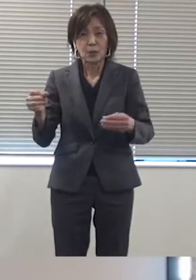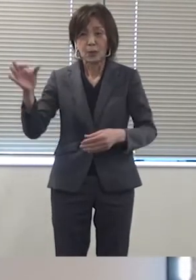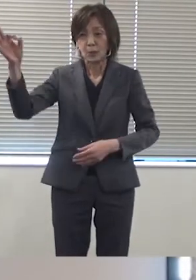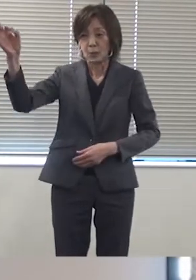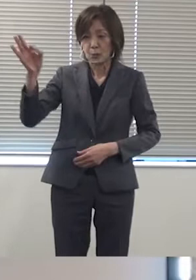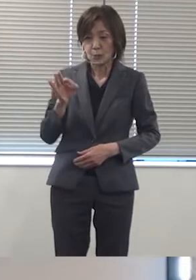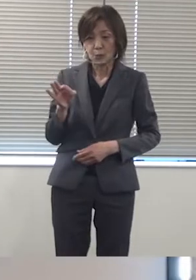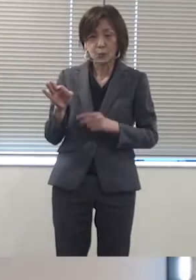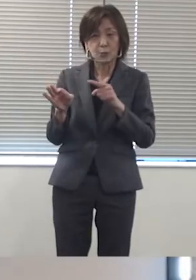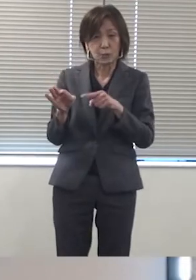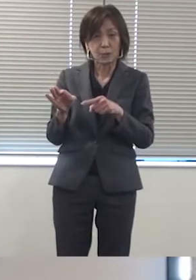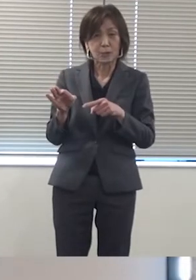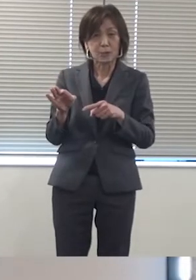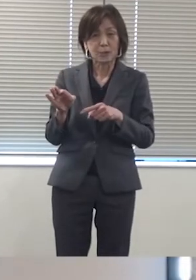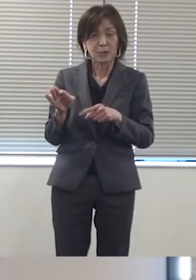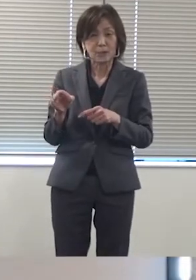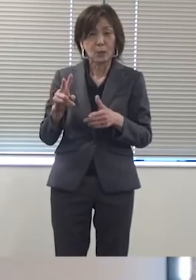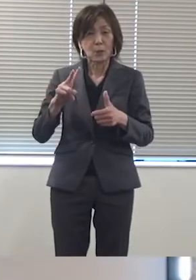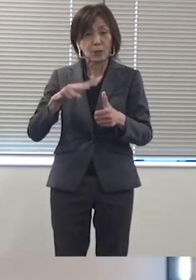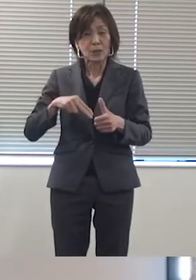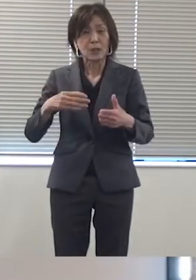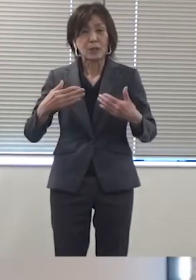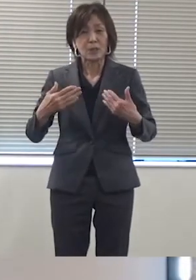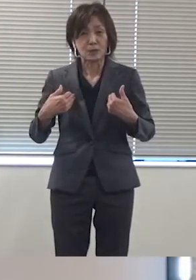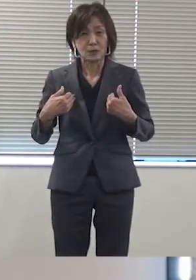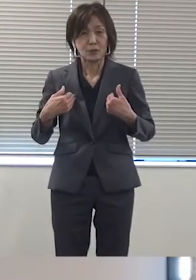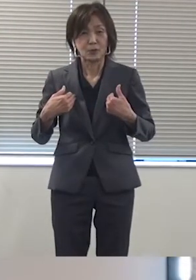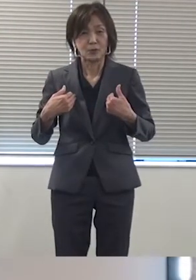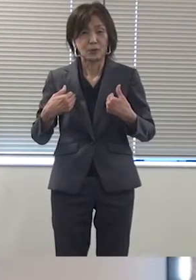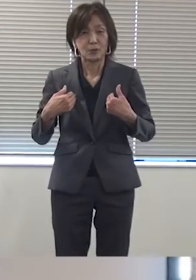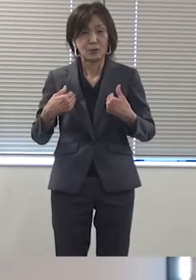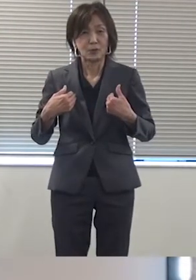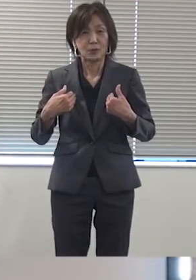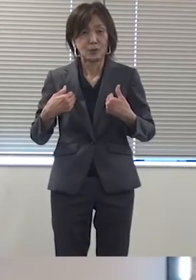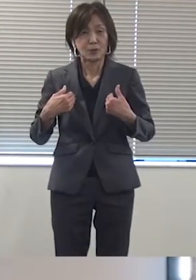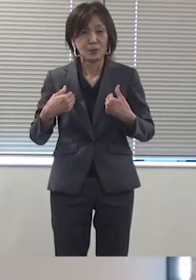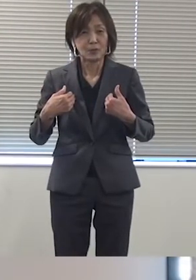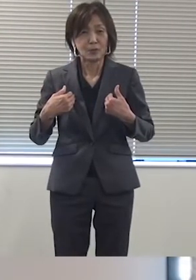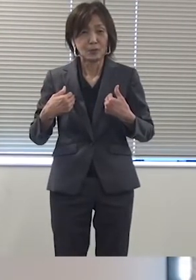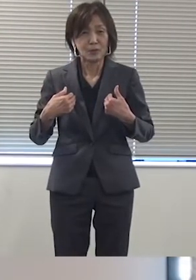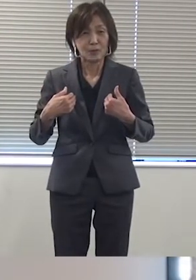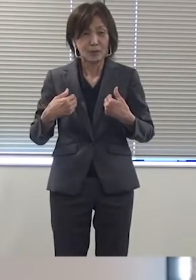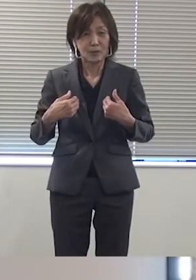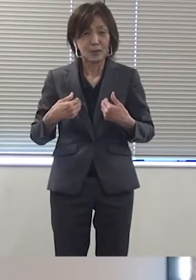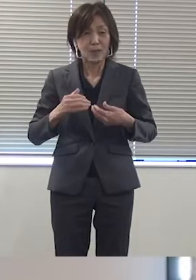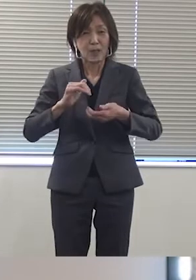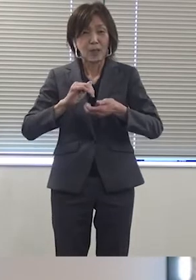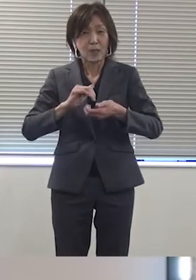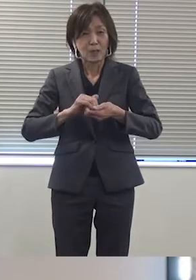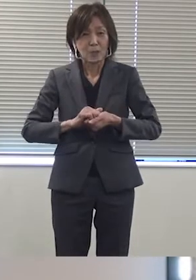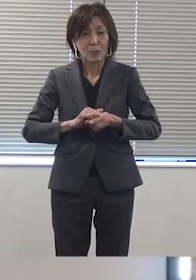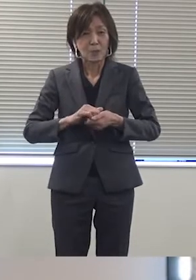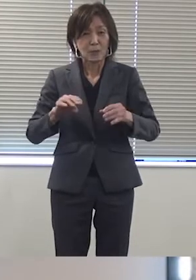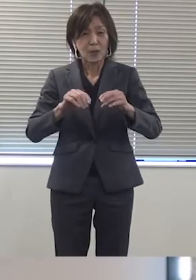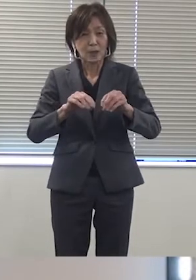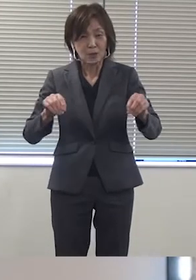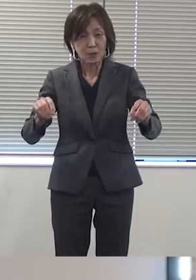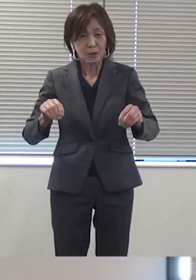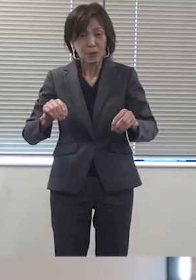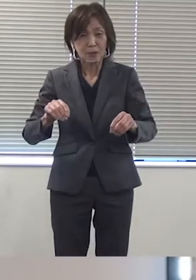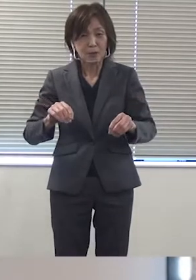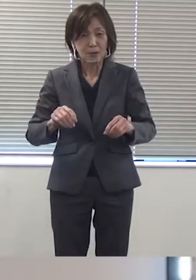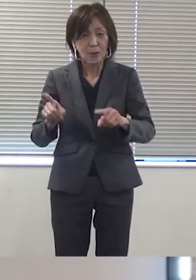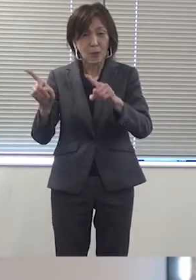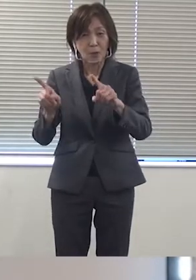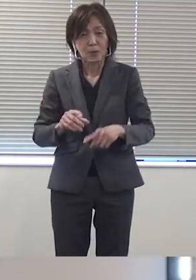の税務職員を中心として投入をしないといけないので、それも全国から来ます。なんで一定何